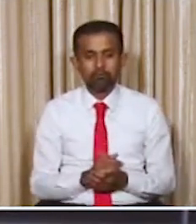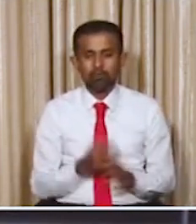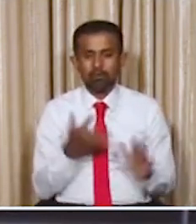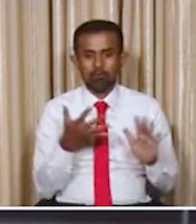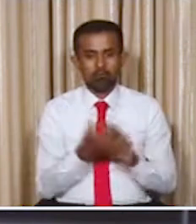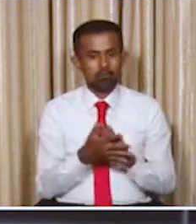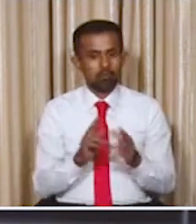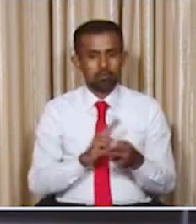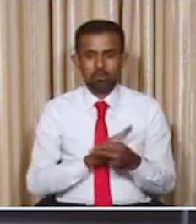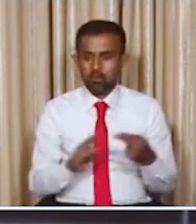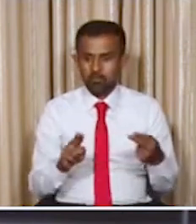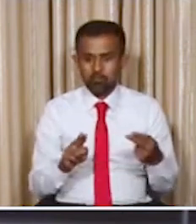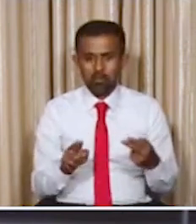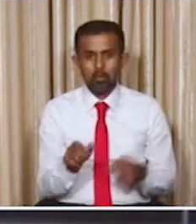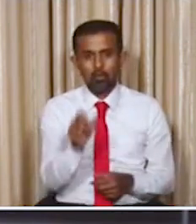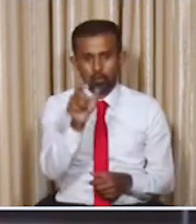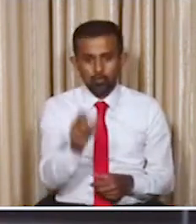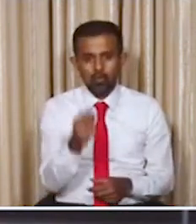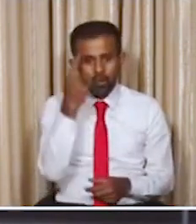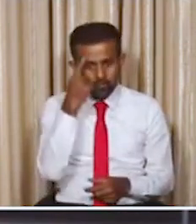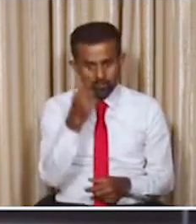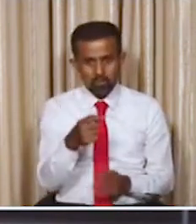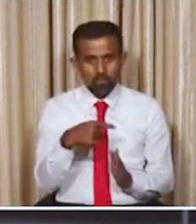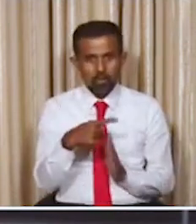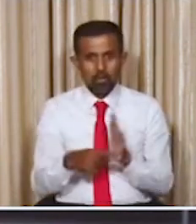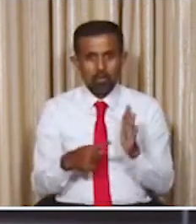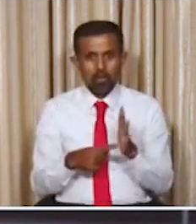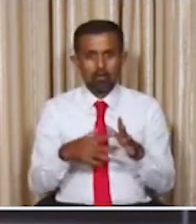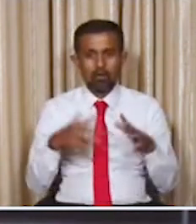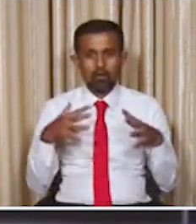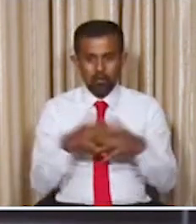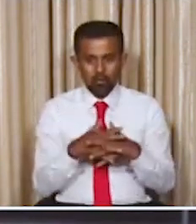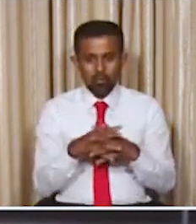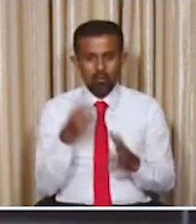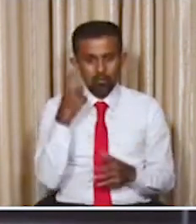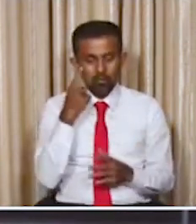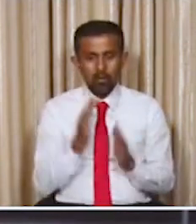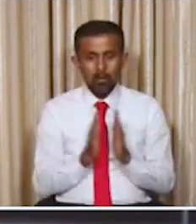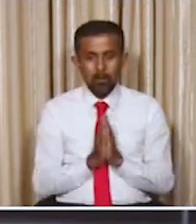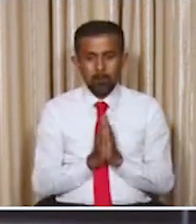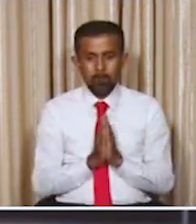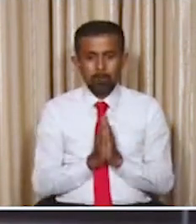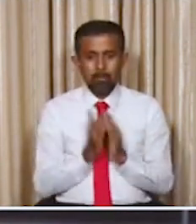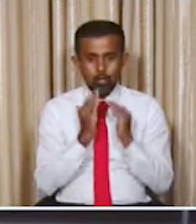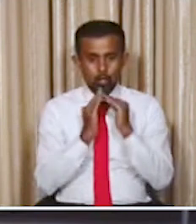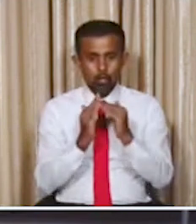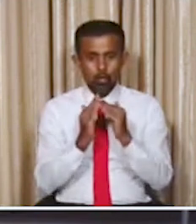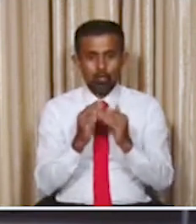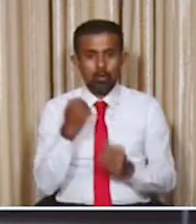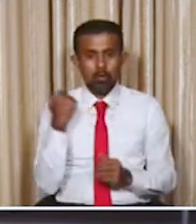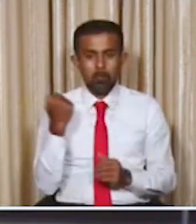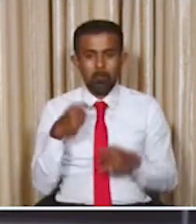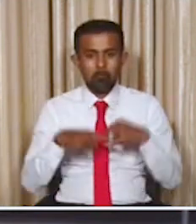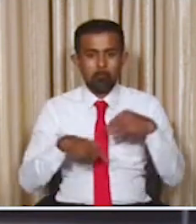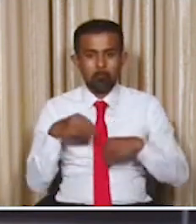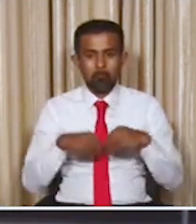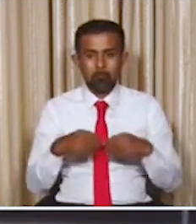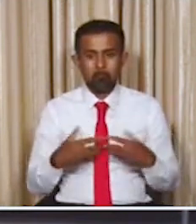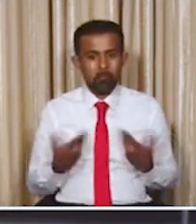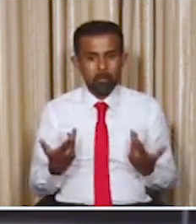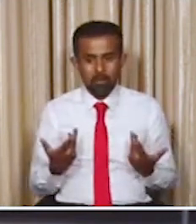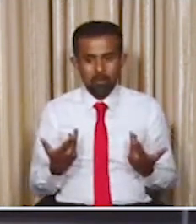නම් කරන්න එපා. ඔබතුමා දන්නවා මේ රටේ නීතිය ඔබතුමා දන්නවා පන්සල්වල පාසල්වල දේශපාලනය කළ හැකි